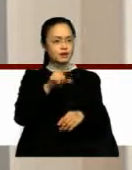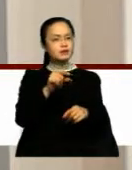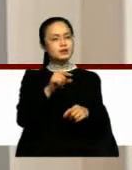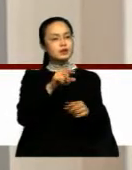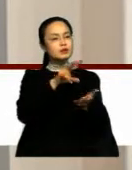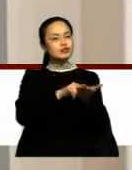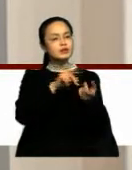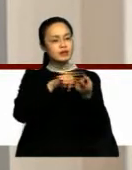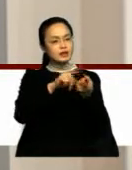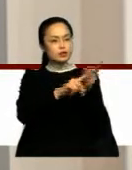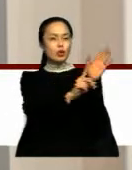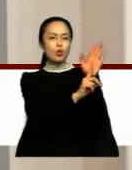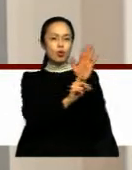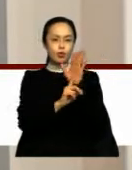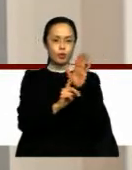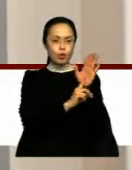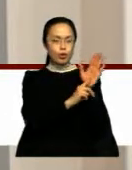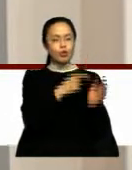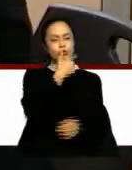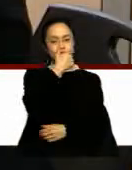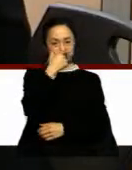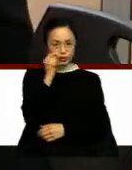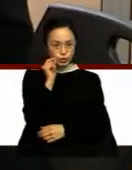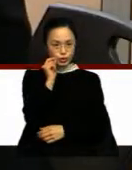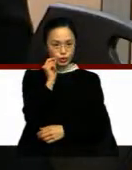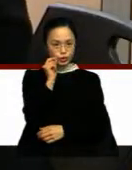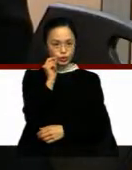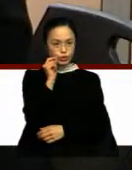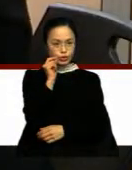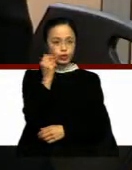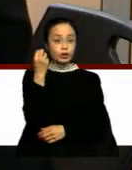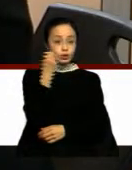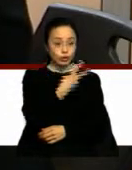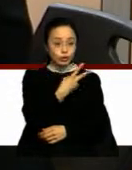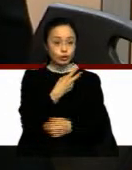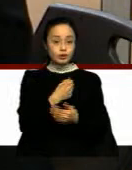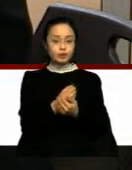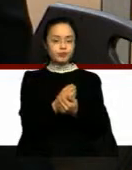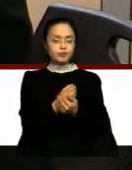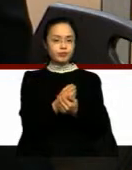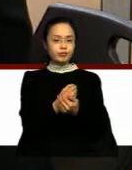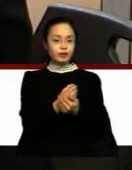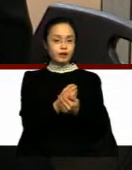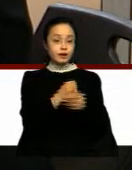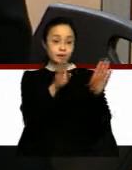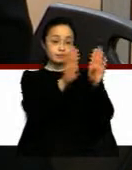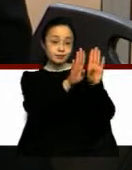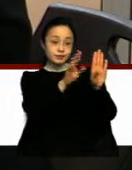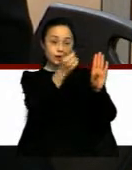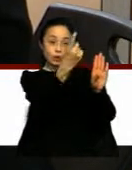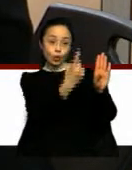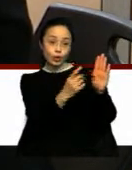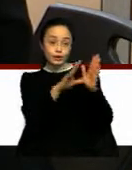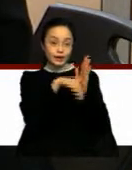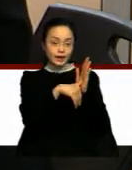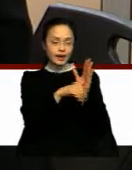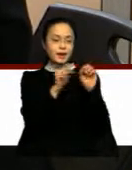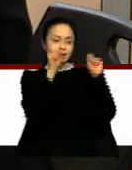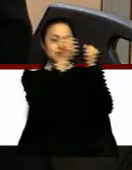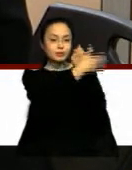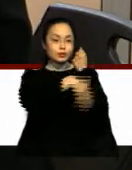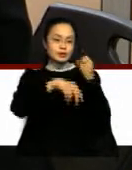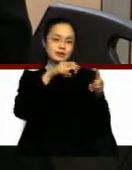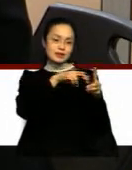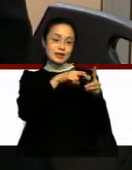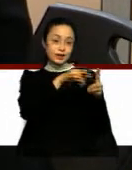홍보가 좀 안 돼 있고 또 더 나아가서 그 이 구의 들어 오시다보면 스포츠 센터가 있습니다